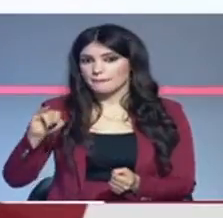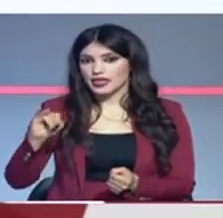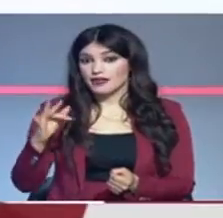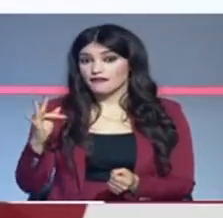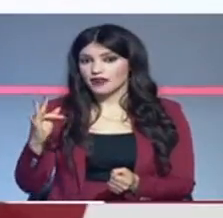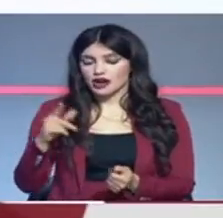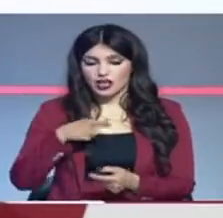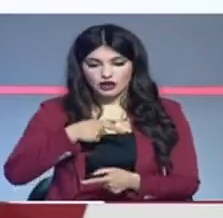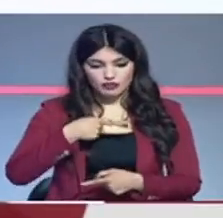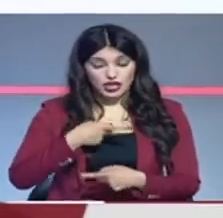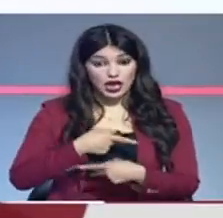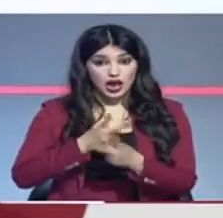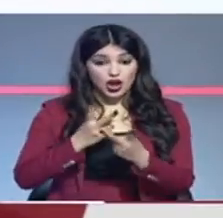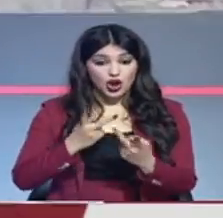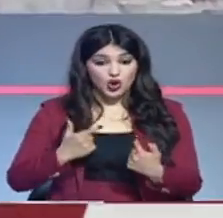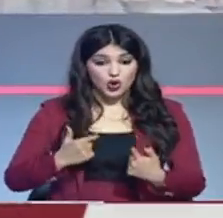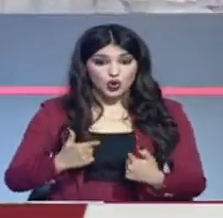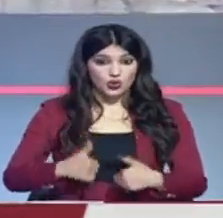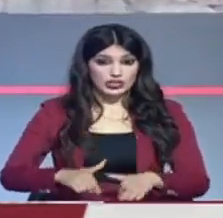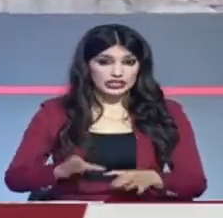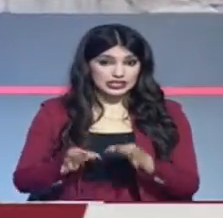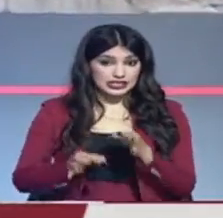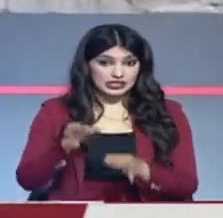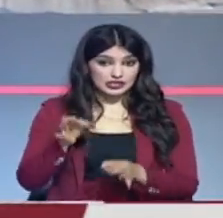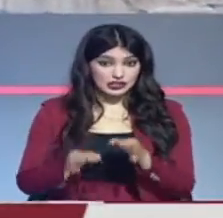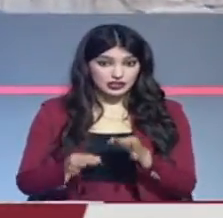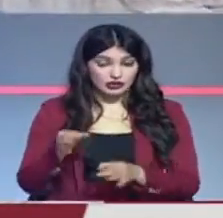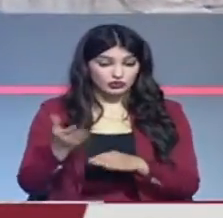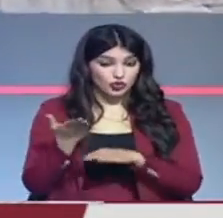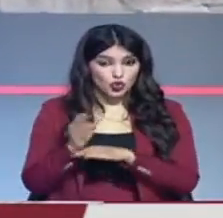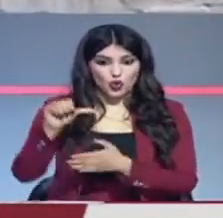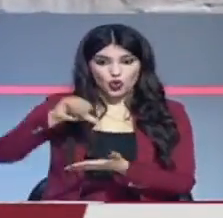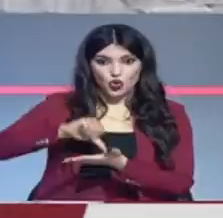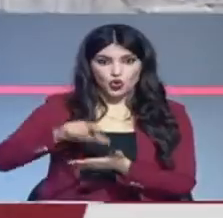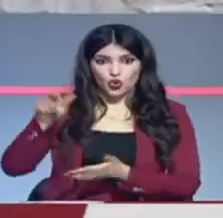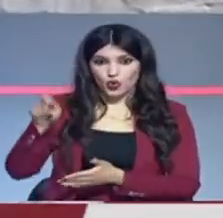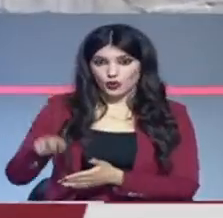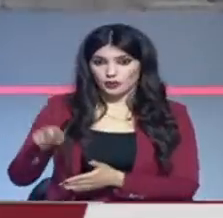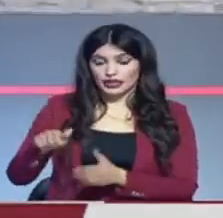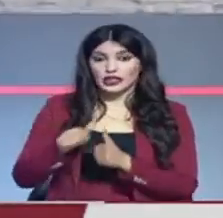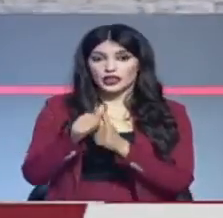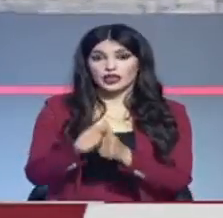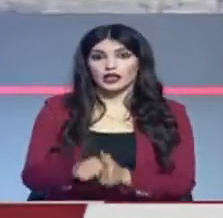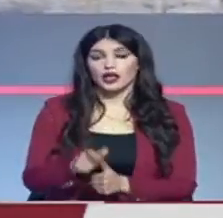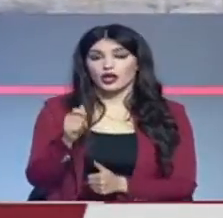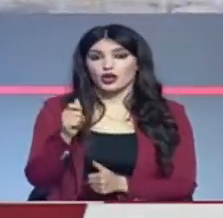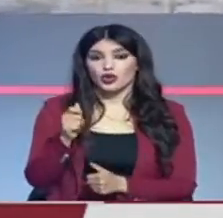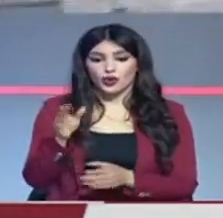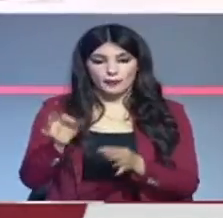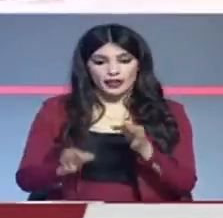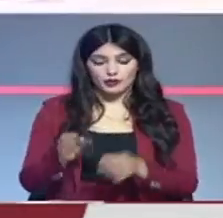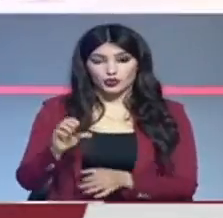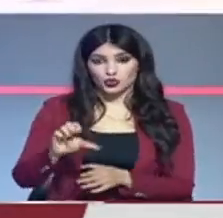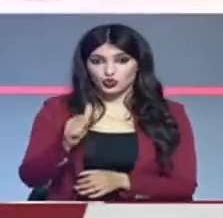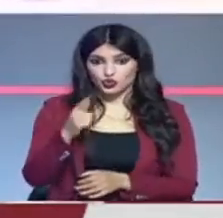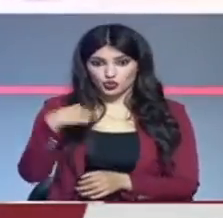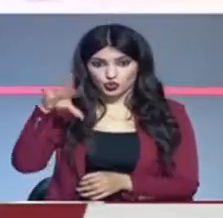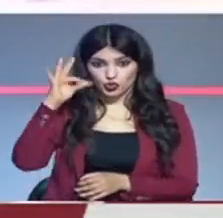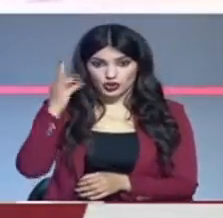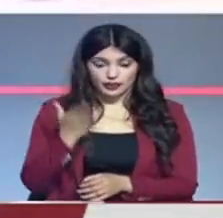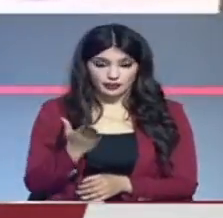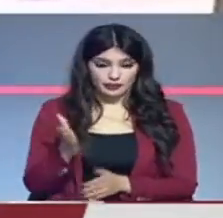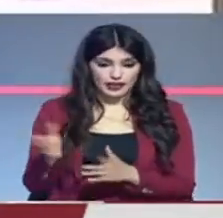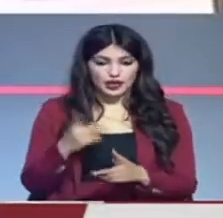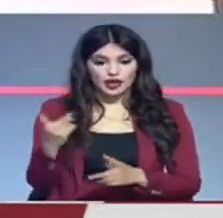صدر فجر اليوم الثلاثاء عن الدائره الجنائيه بالقطب القضائي الاقتصادي والمالي بالمحكمه الابتدائيه تونس واحد الناطق